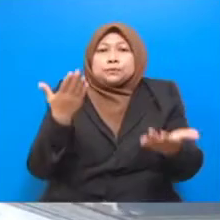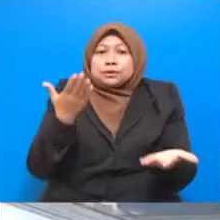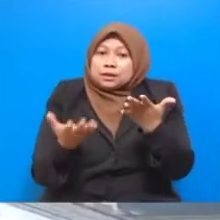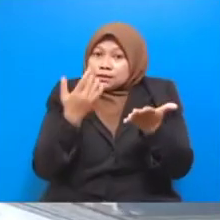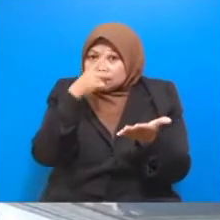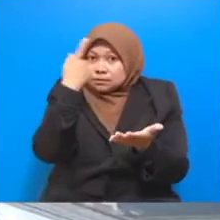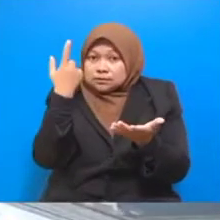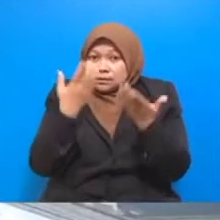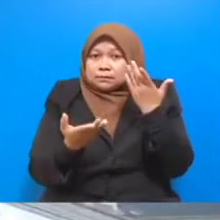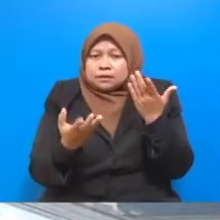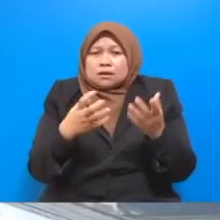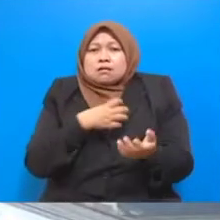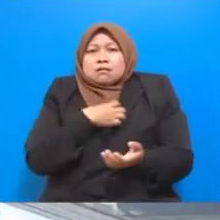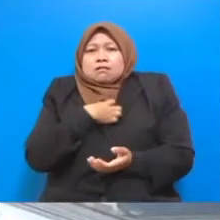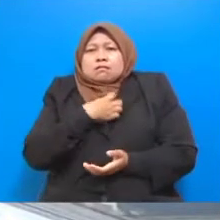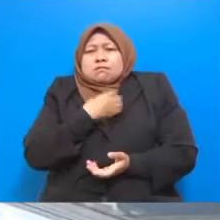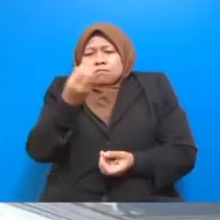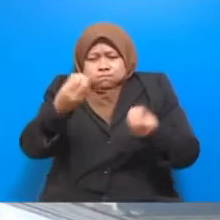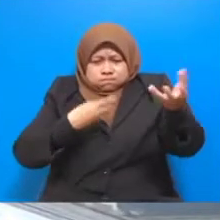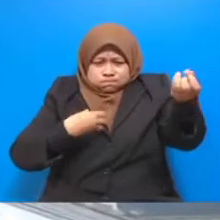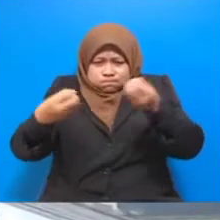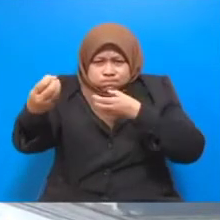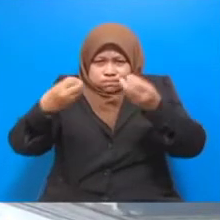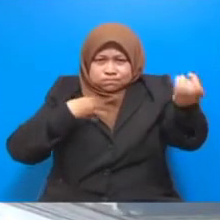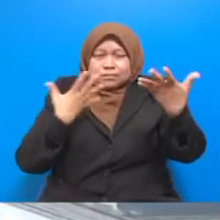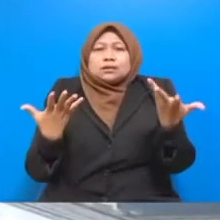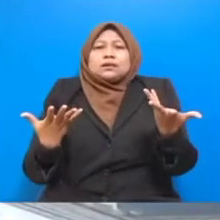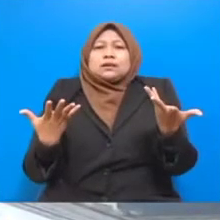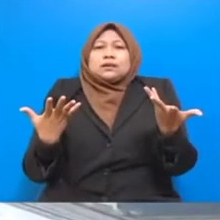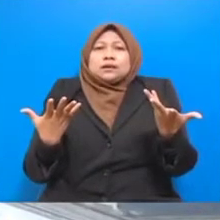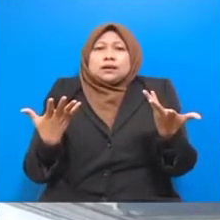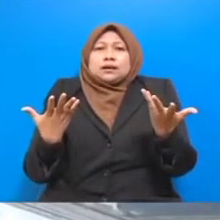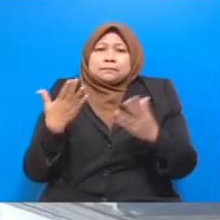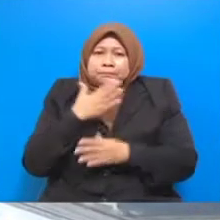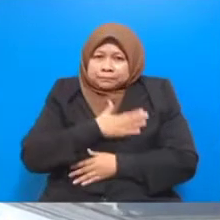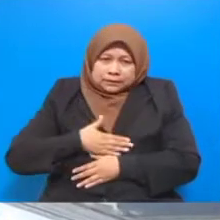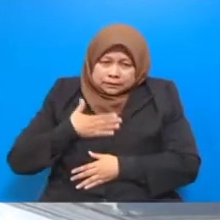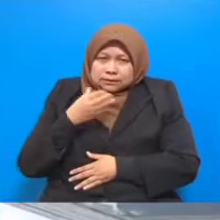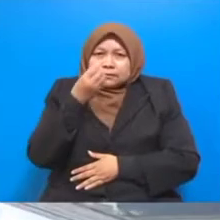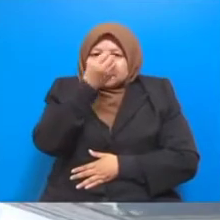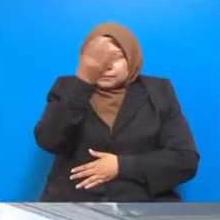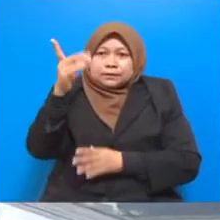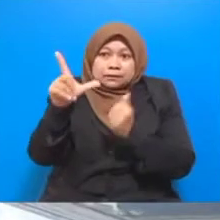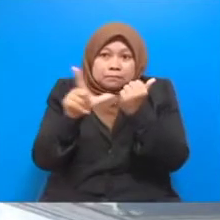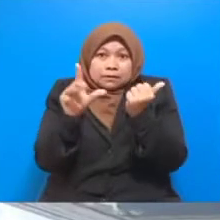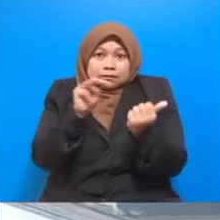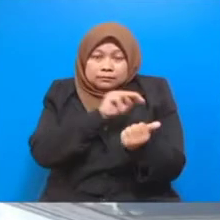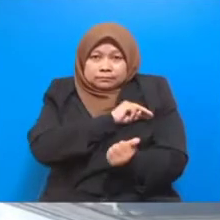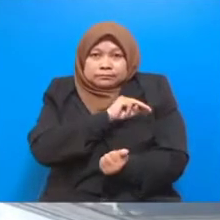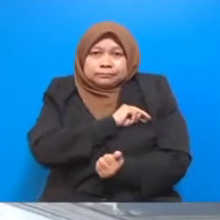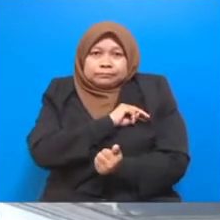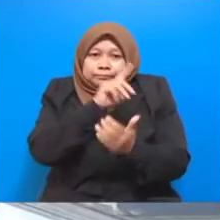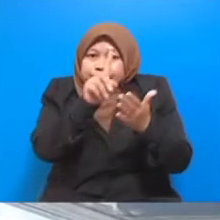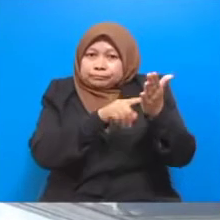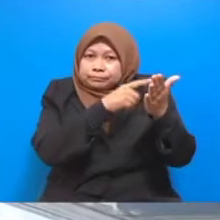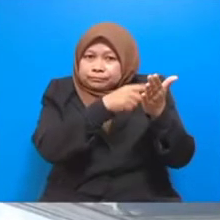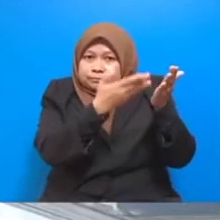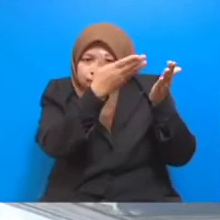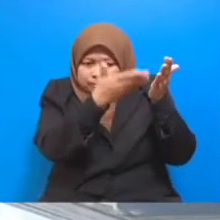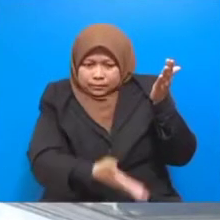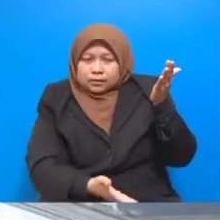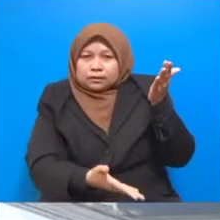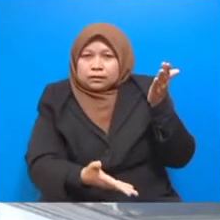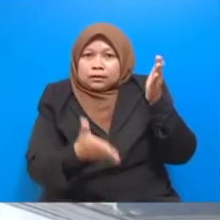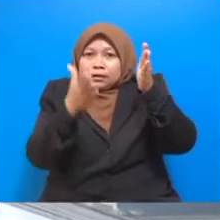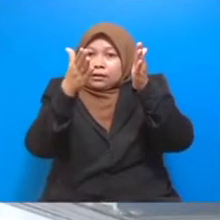inilah antara aduan yang kami terima ton spike untuk diberi maklum kepada timal menteri kriteria blog mereka